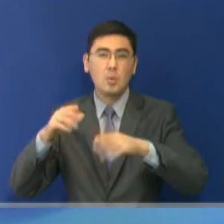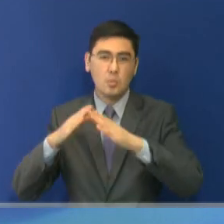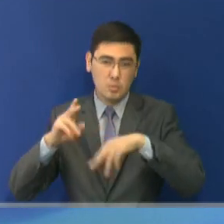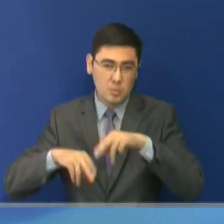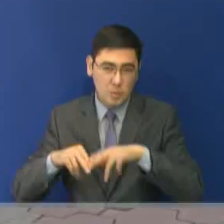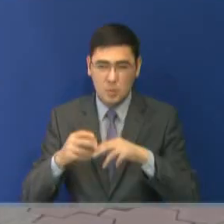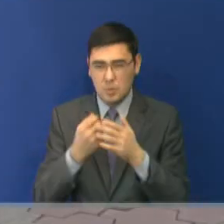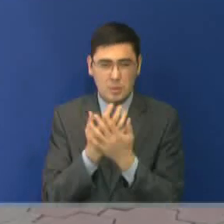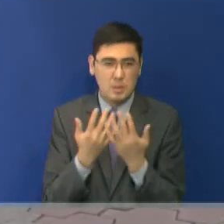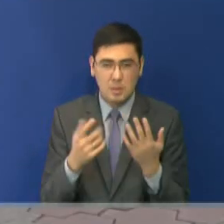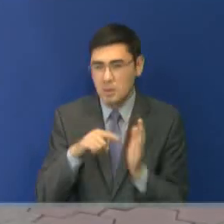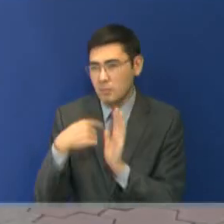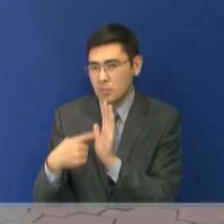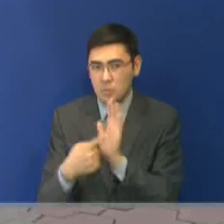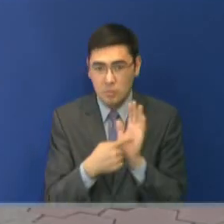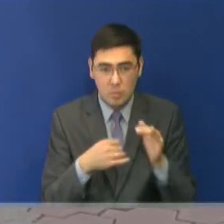города.